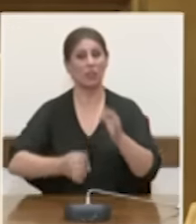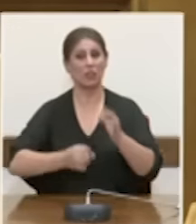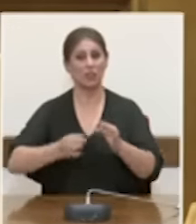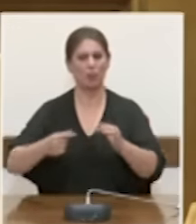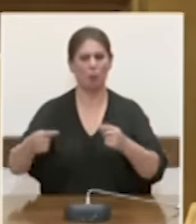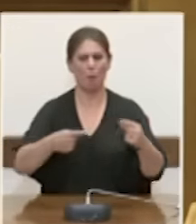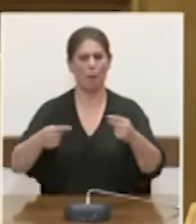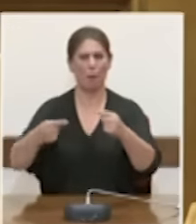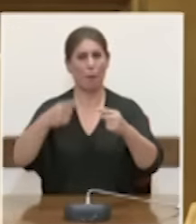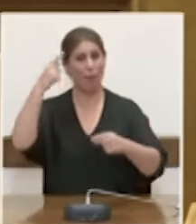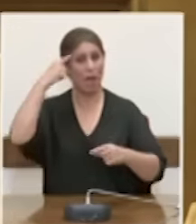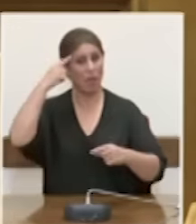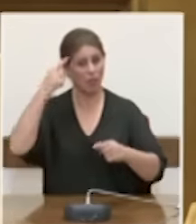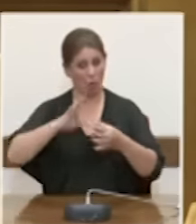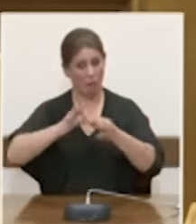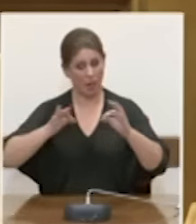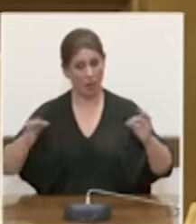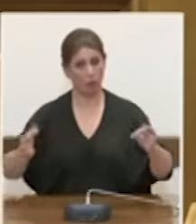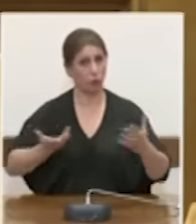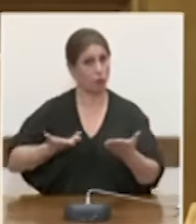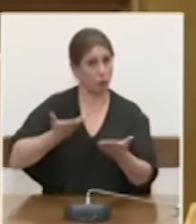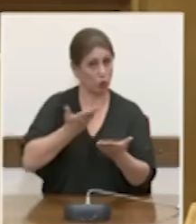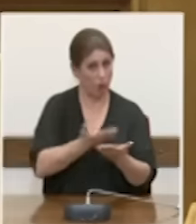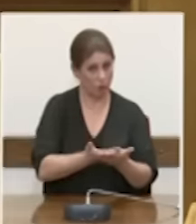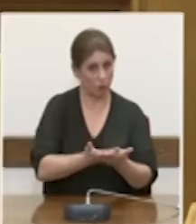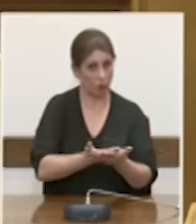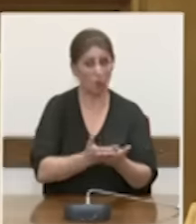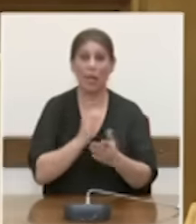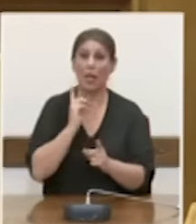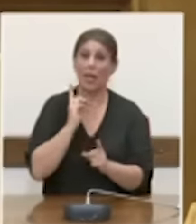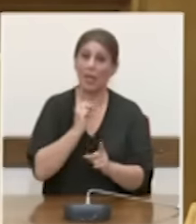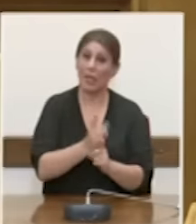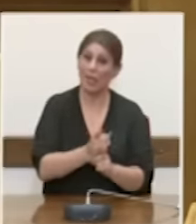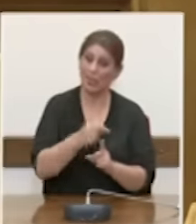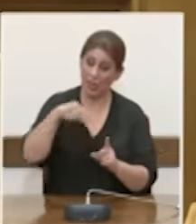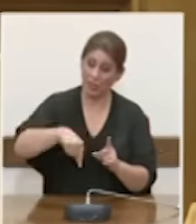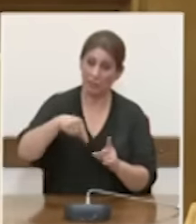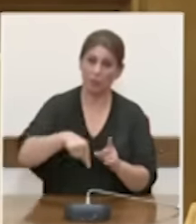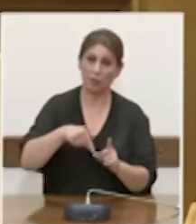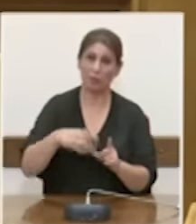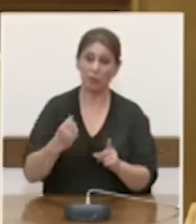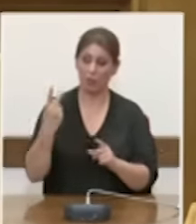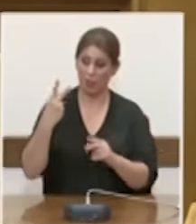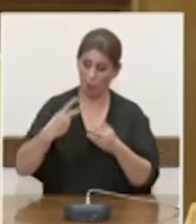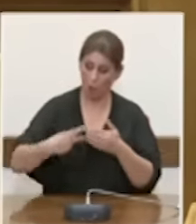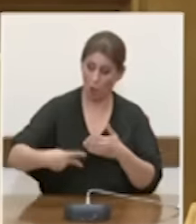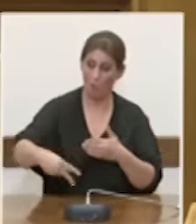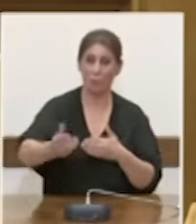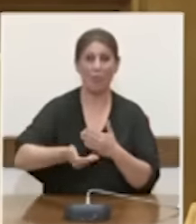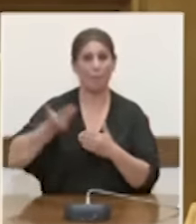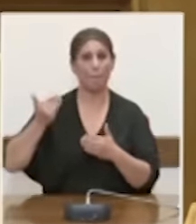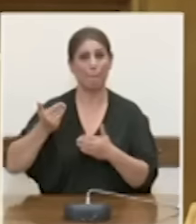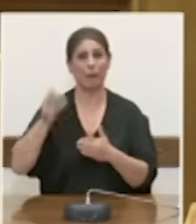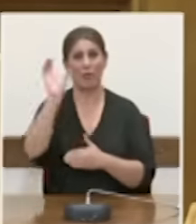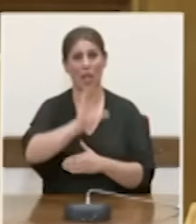ιδεών, αναλύσεων και προτάσεων, ιδιαίτερα σήμερα που είμαστε δύο εβδομάδες πριν τις ευρωεκλογές και